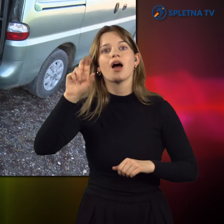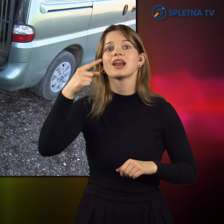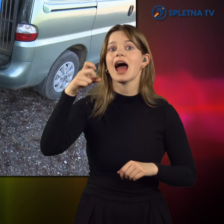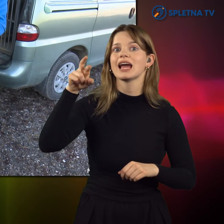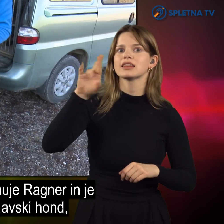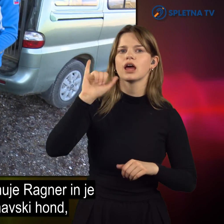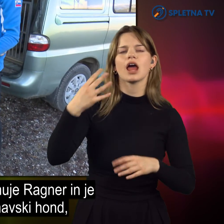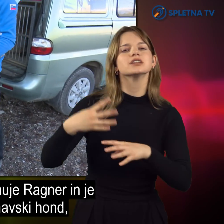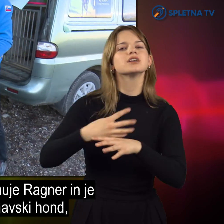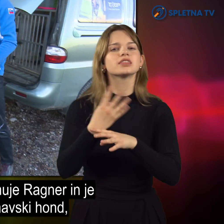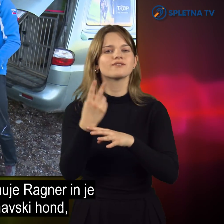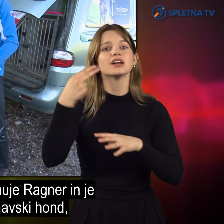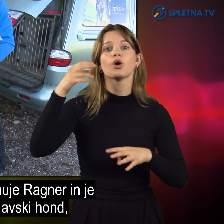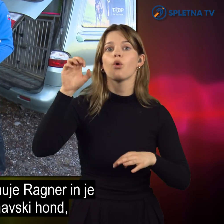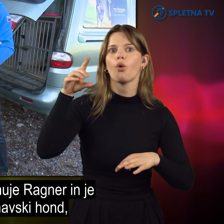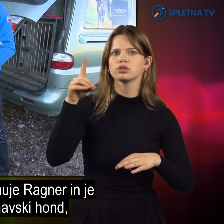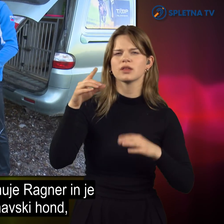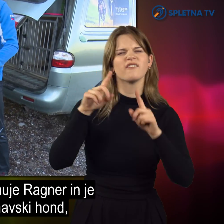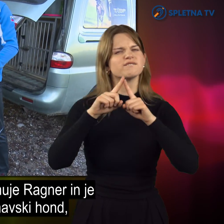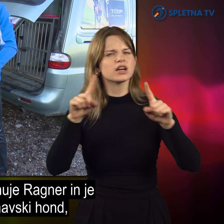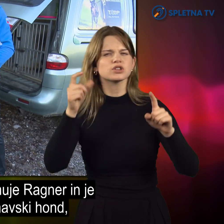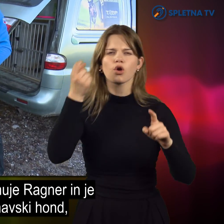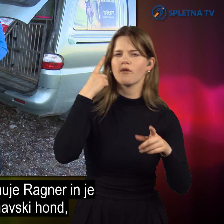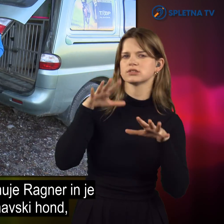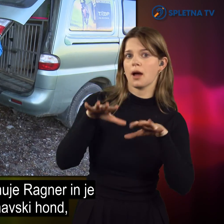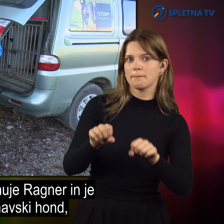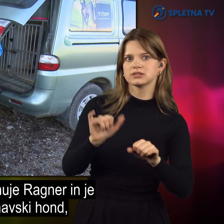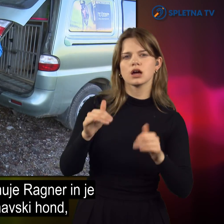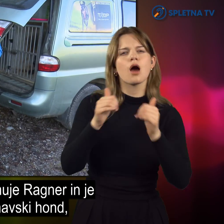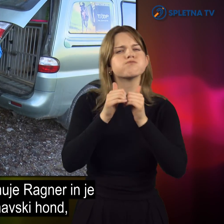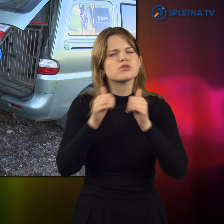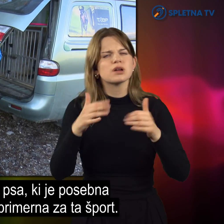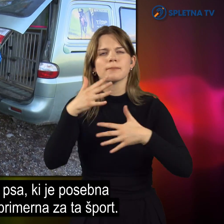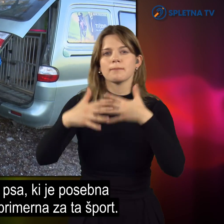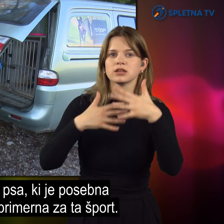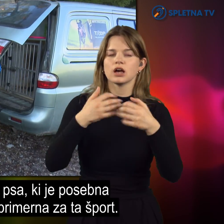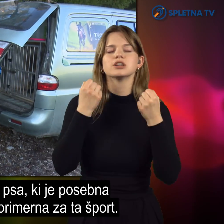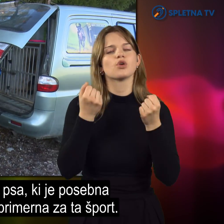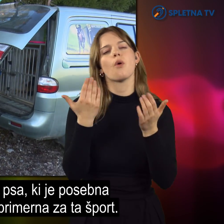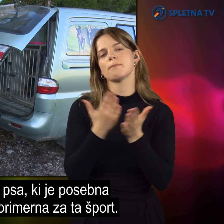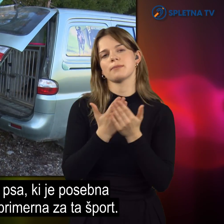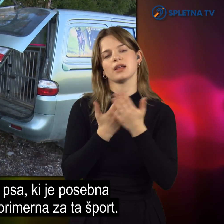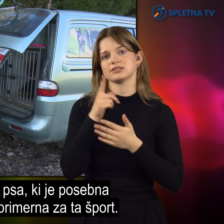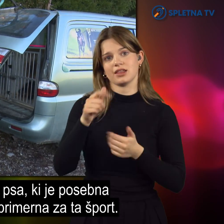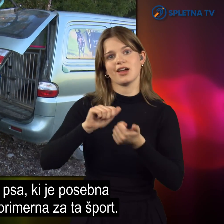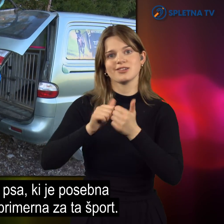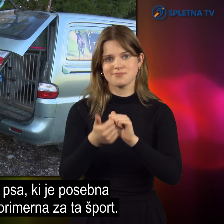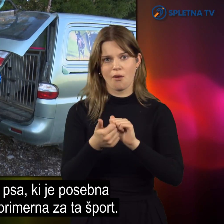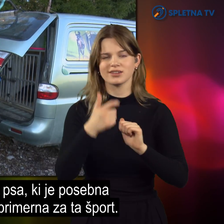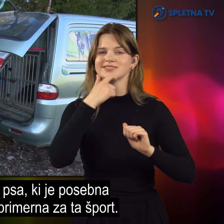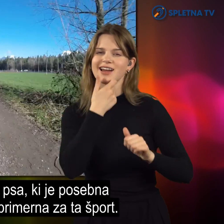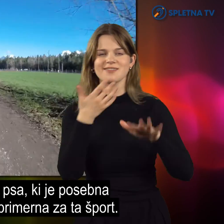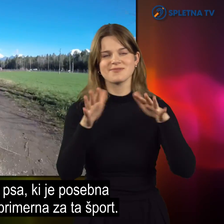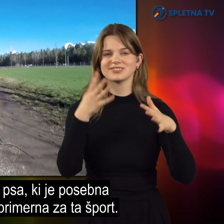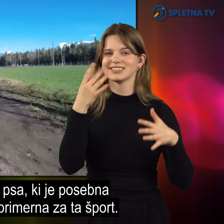Prvi se imenuje Ragnar in je skandinavski hond, vrsta lovskega psa, ki je posebna